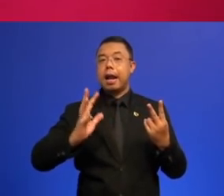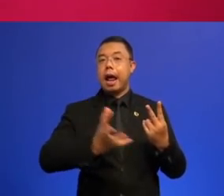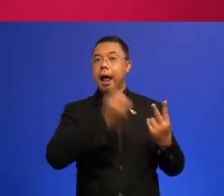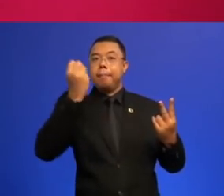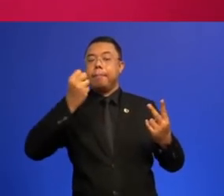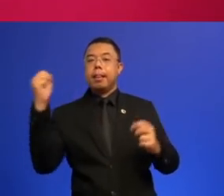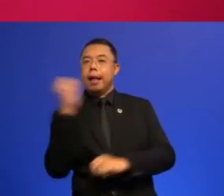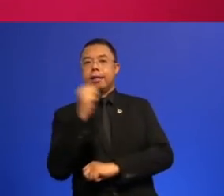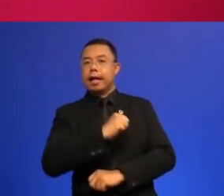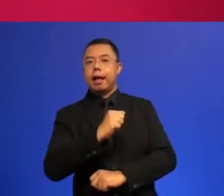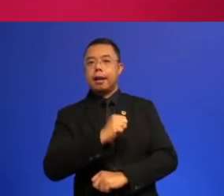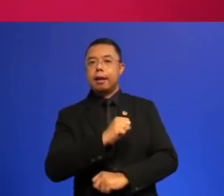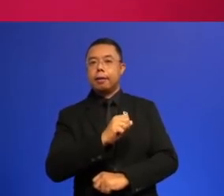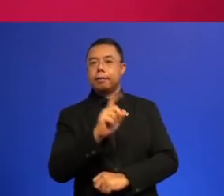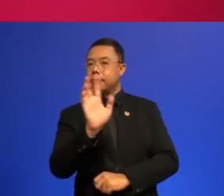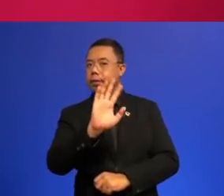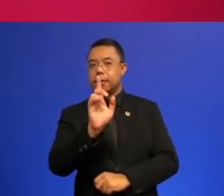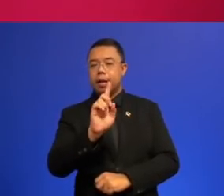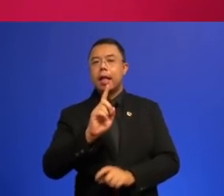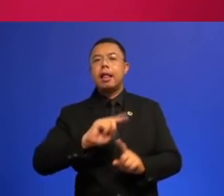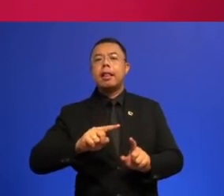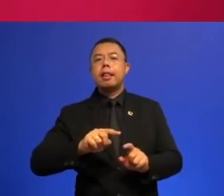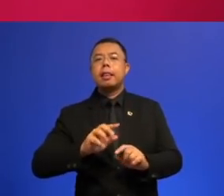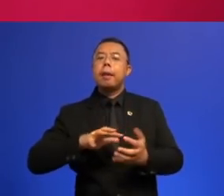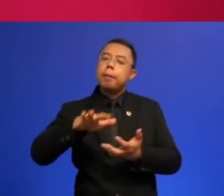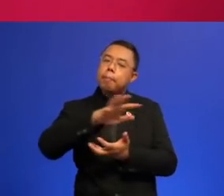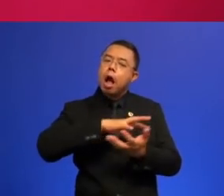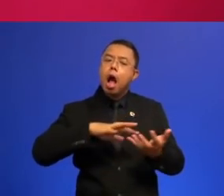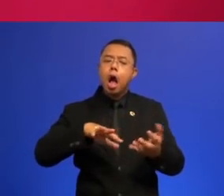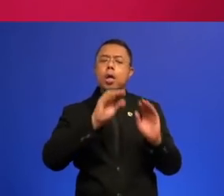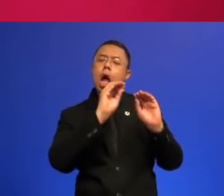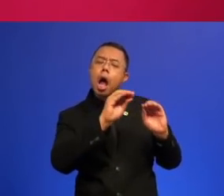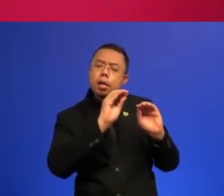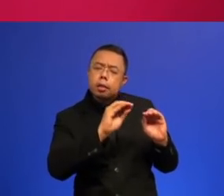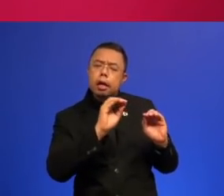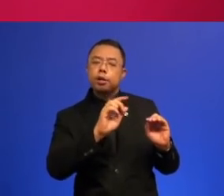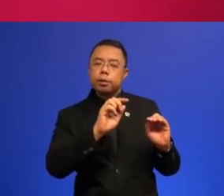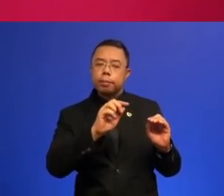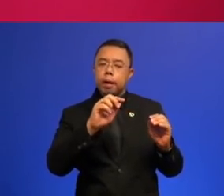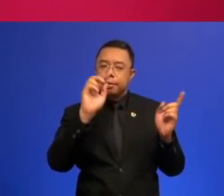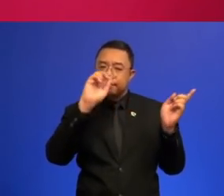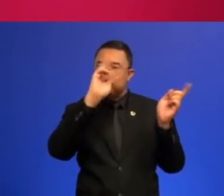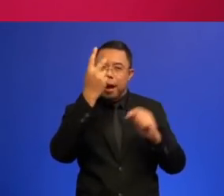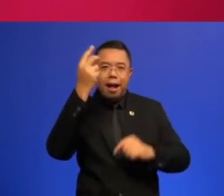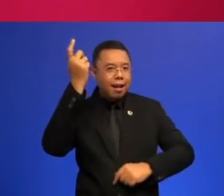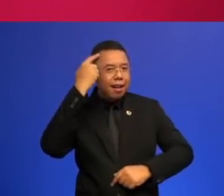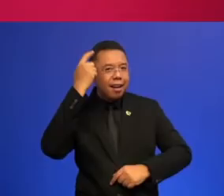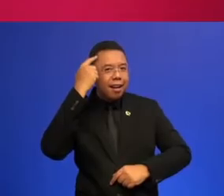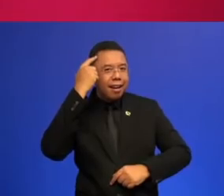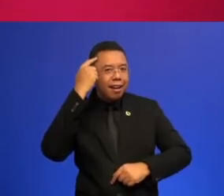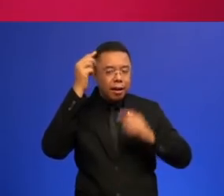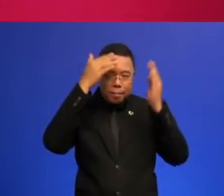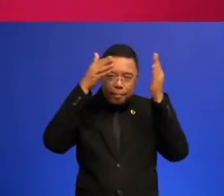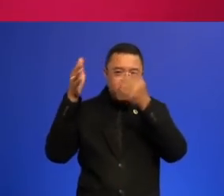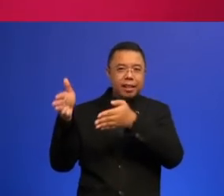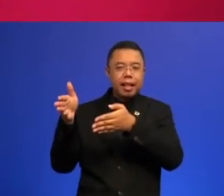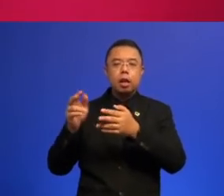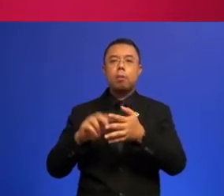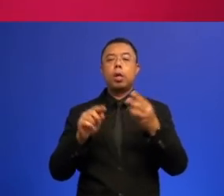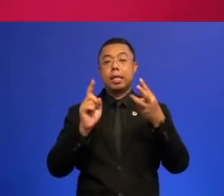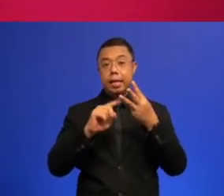secara kasar. Tapi pengaruhi untuk bisa mengalihkan perhatian. Itu lebih bijaksana.